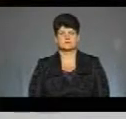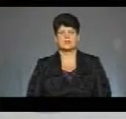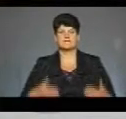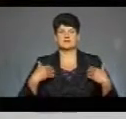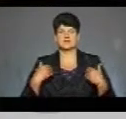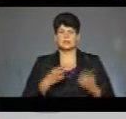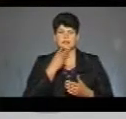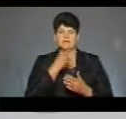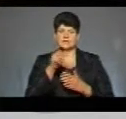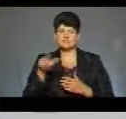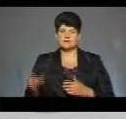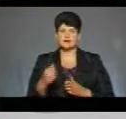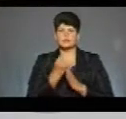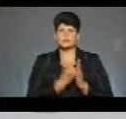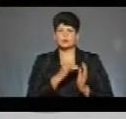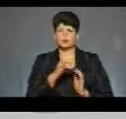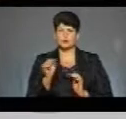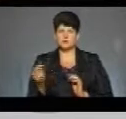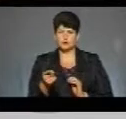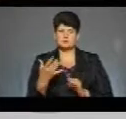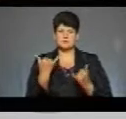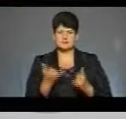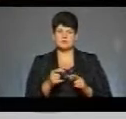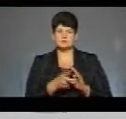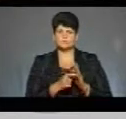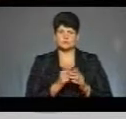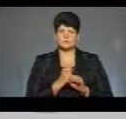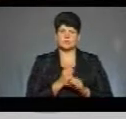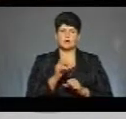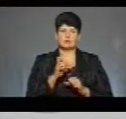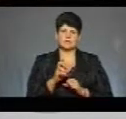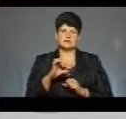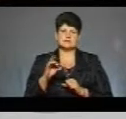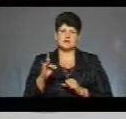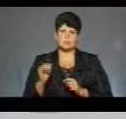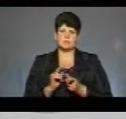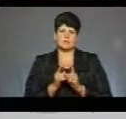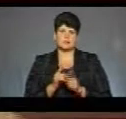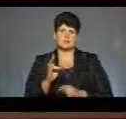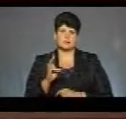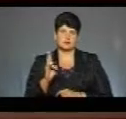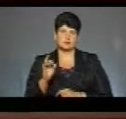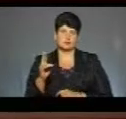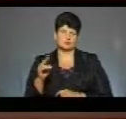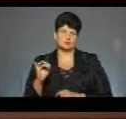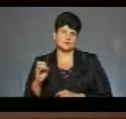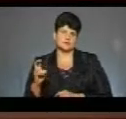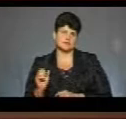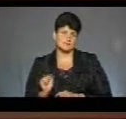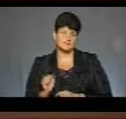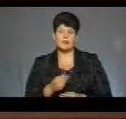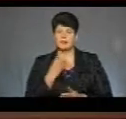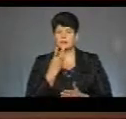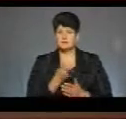Вітаю глядачів телеканалу ЮА Тернопіль. В ефірі новини. У студії Богдана Сарабун, сурдопереклад Надія Коцовська. Дивіться